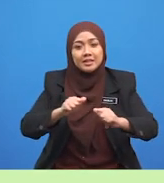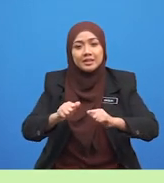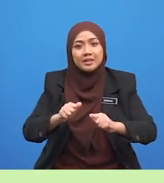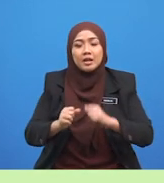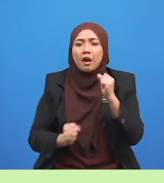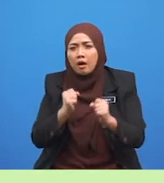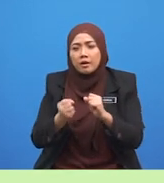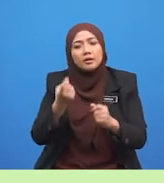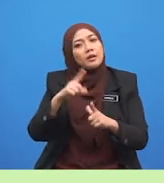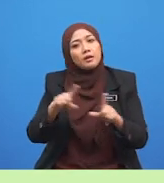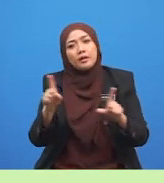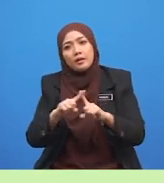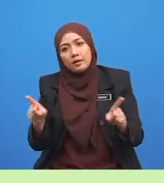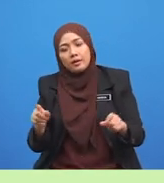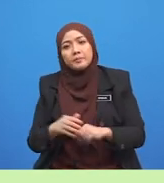Lihat paparan ini.